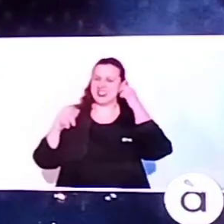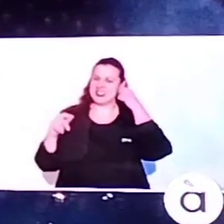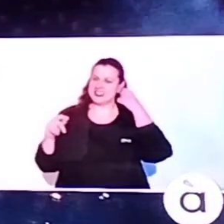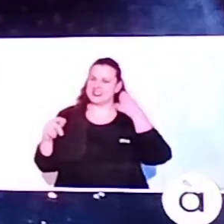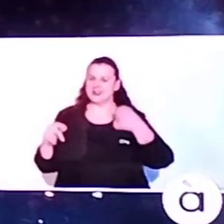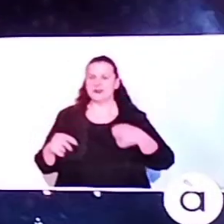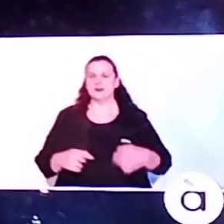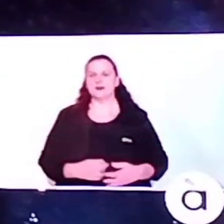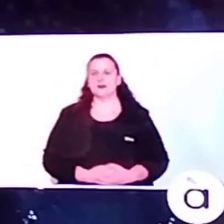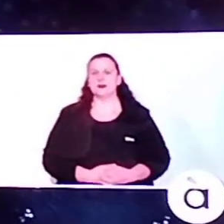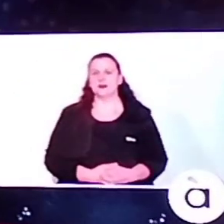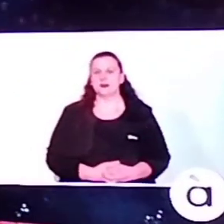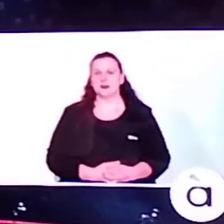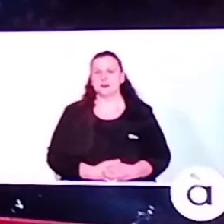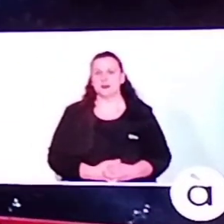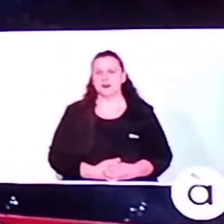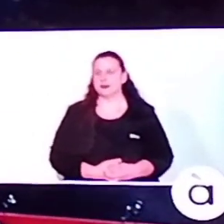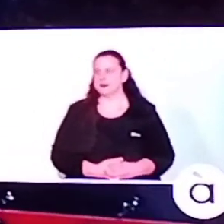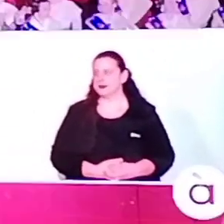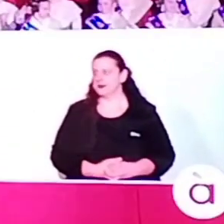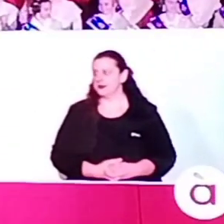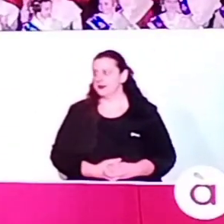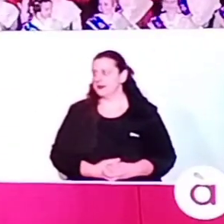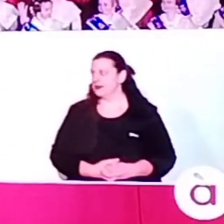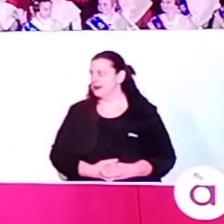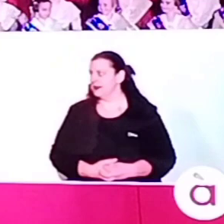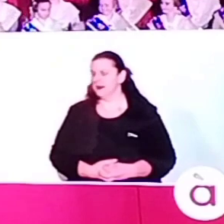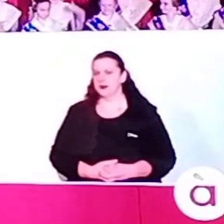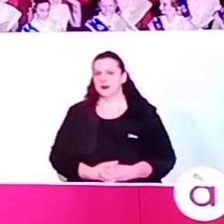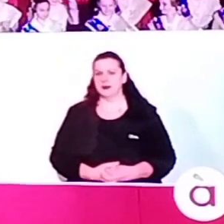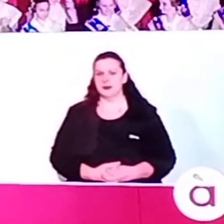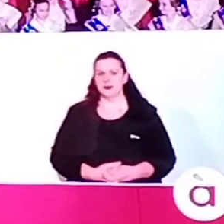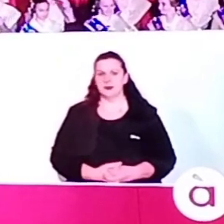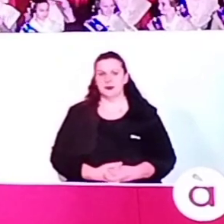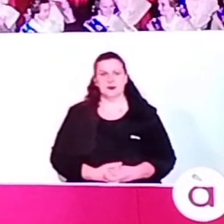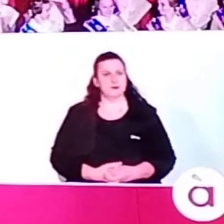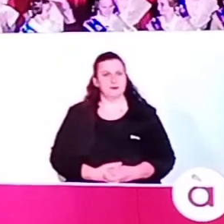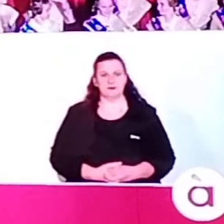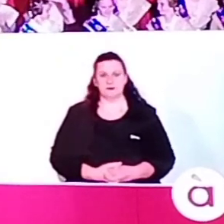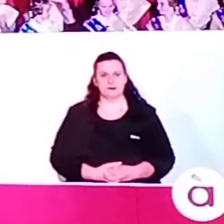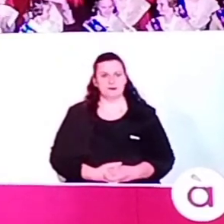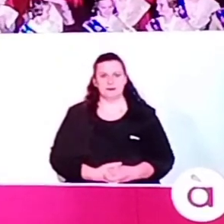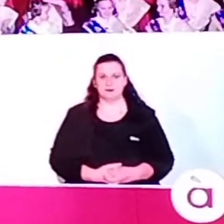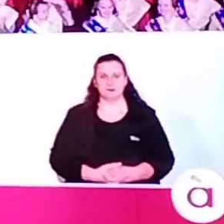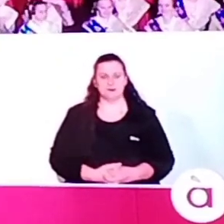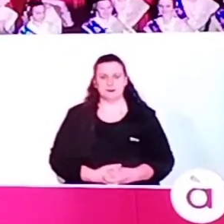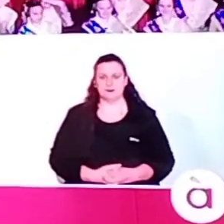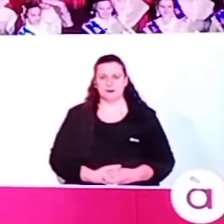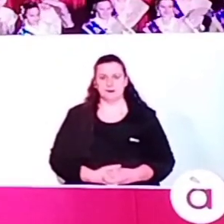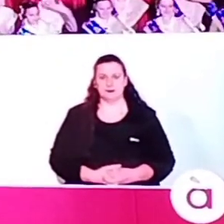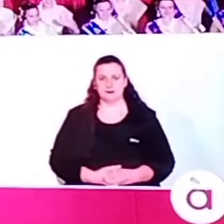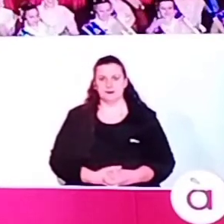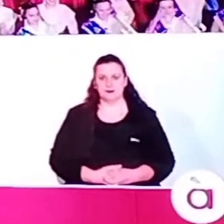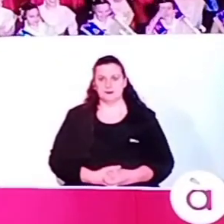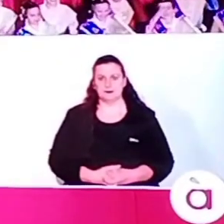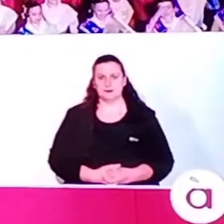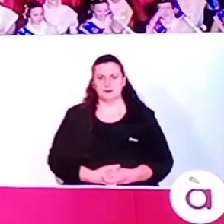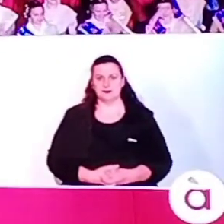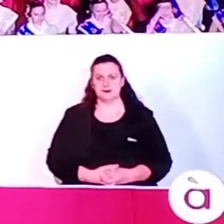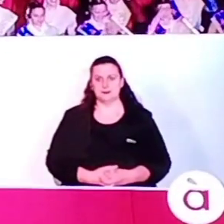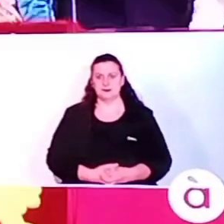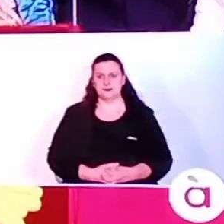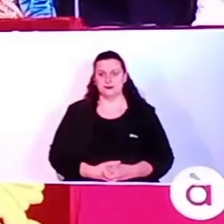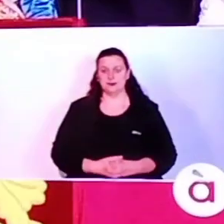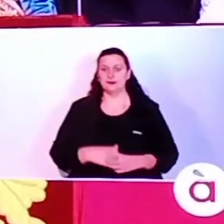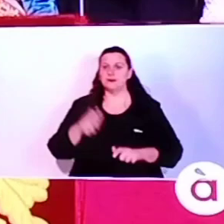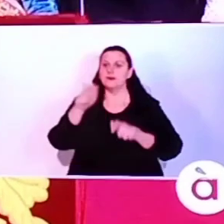Molt ben dit. Com obrir les portes a València i al món sencer. Un simbolisme del que estem celebrant